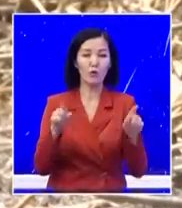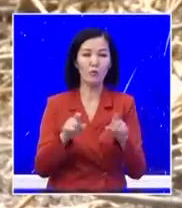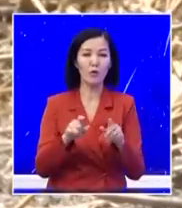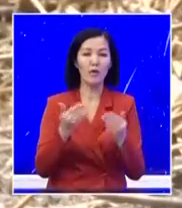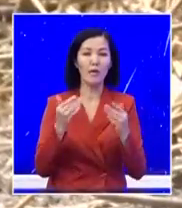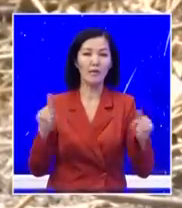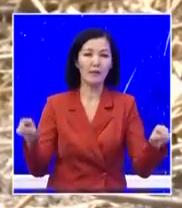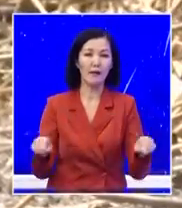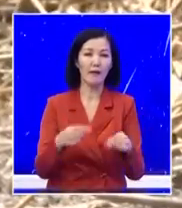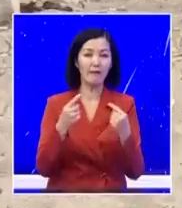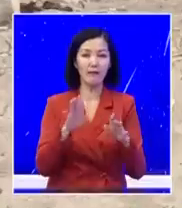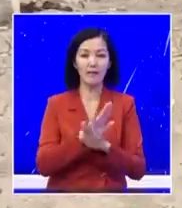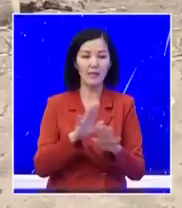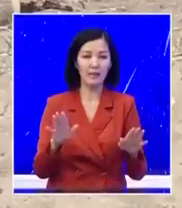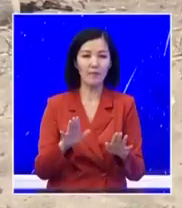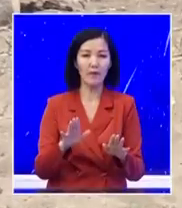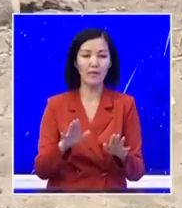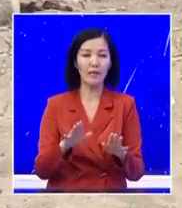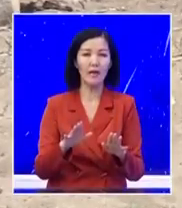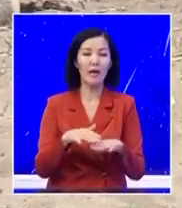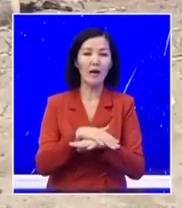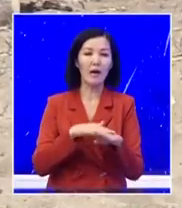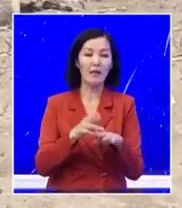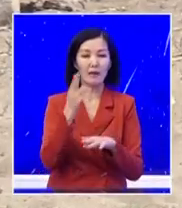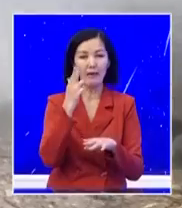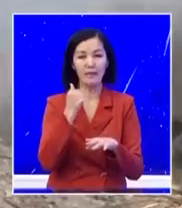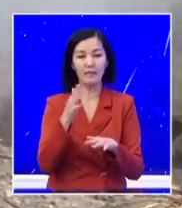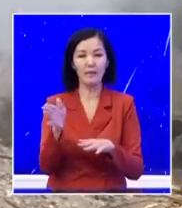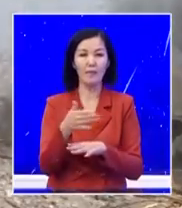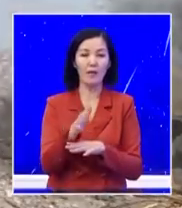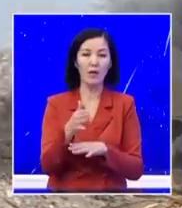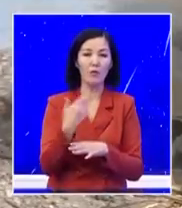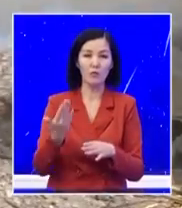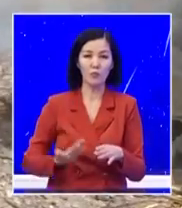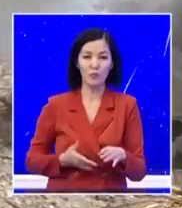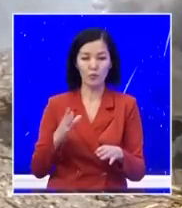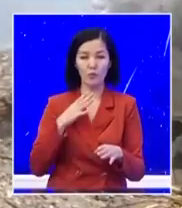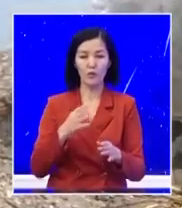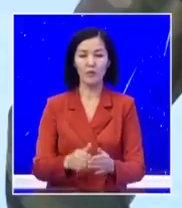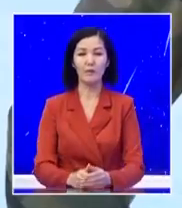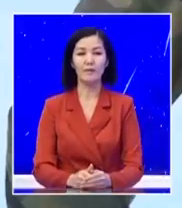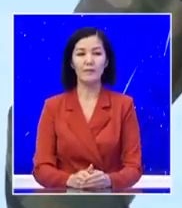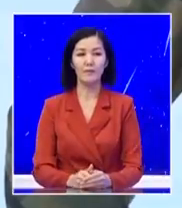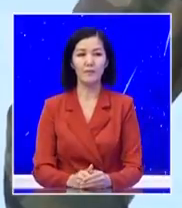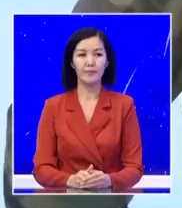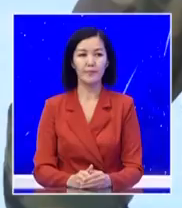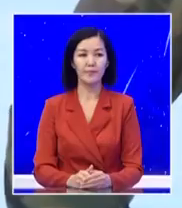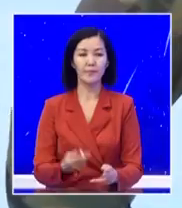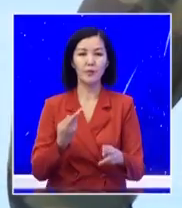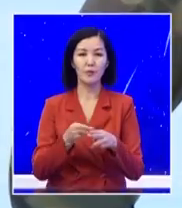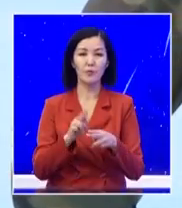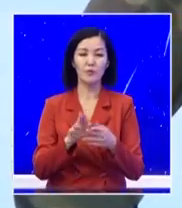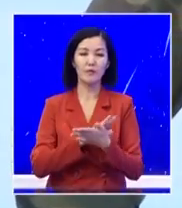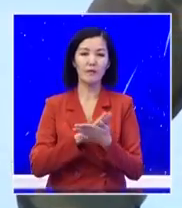соң қалпына келтірілмеді. Әйтсе де тұрғылықты халық әдеттегідей балық аулап күн көреді. Осы таза